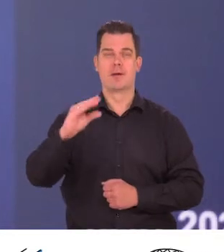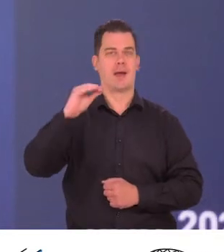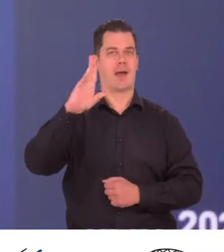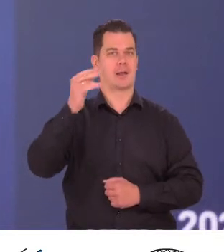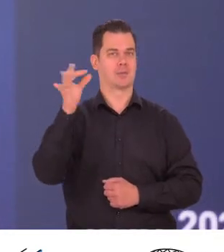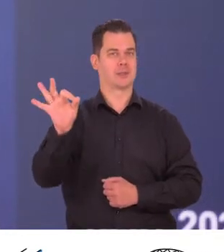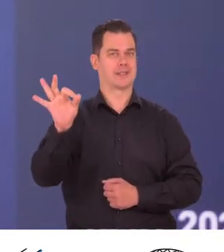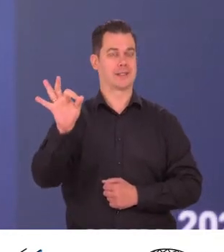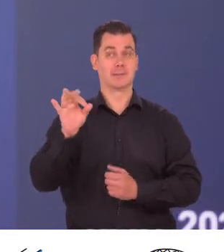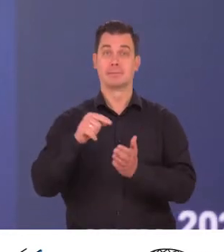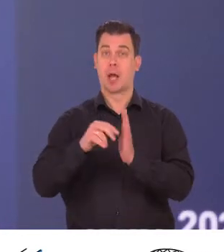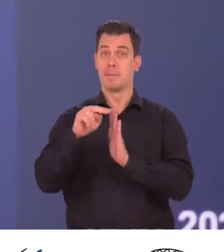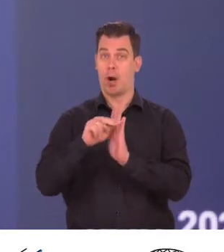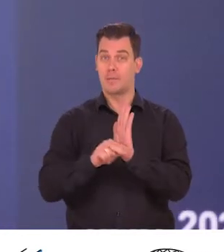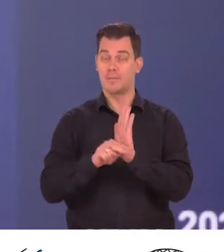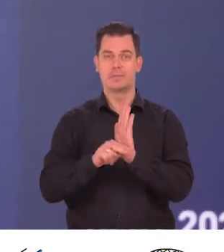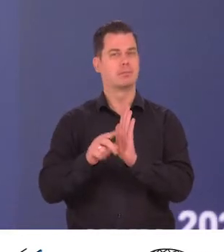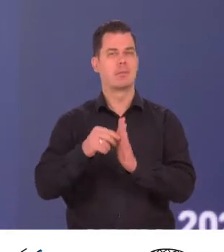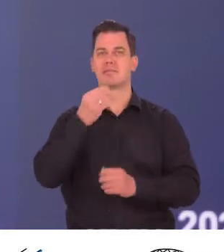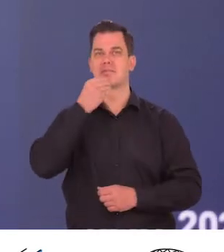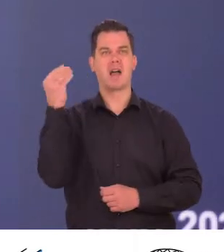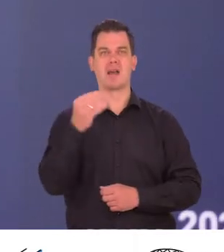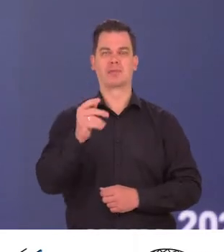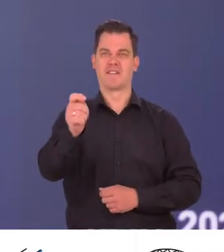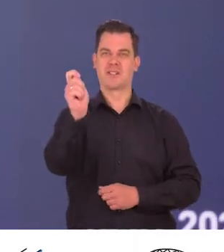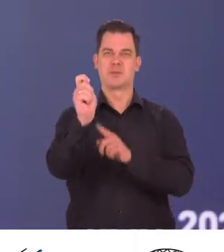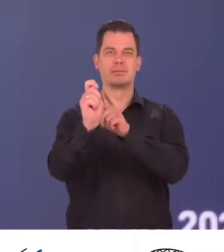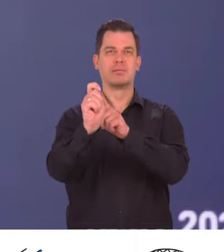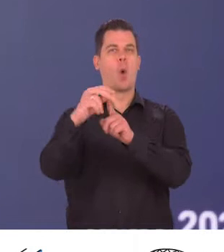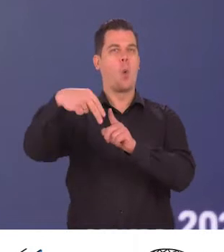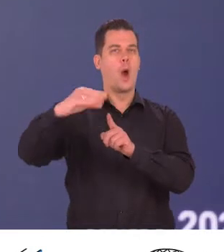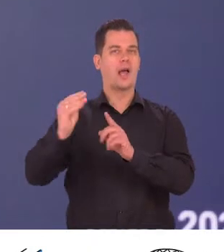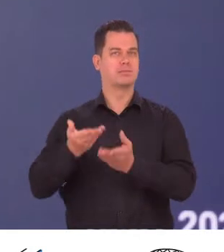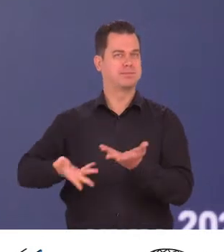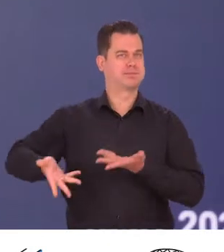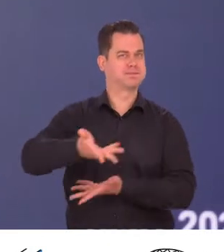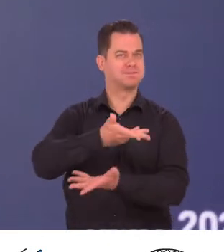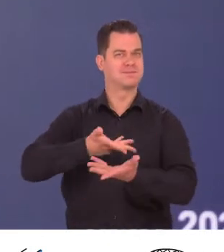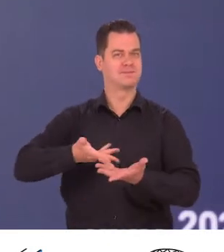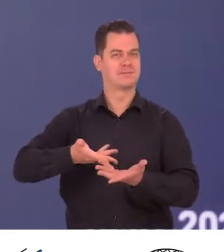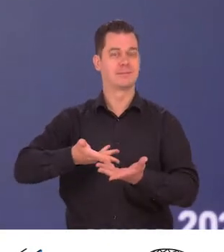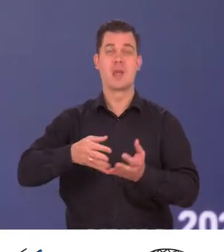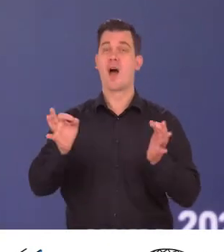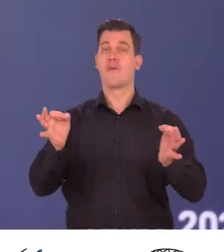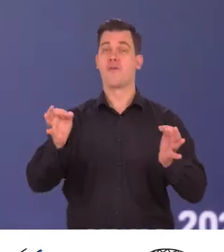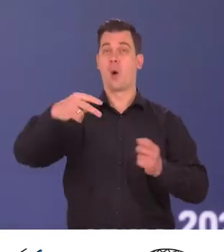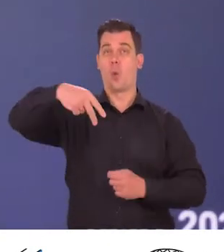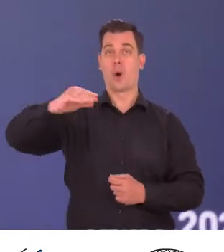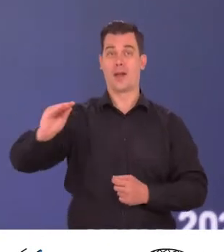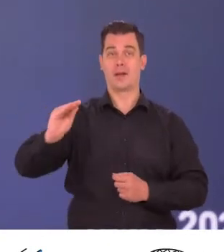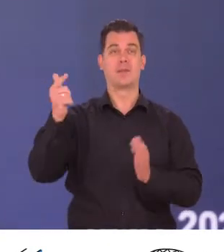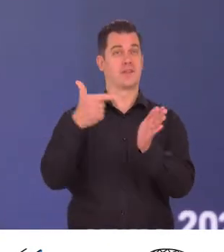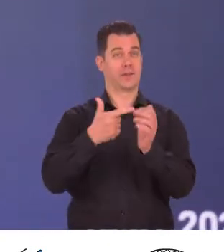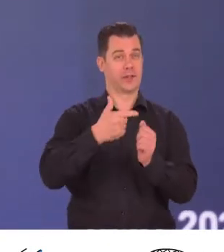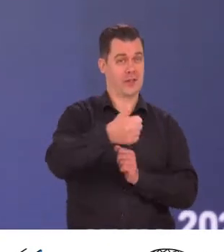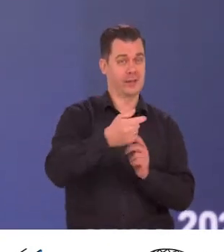35-lecia programu Erasmus. Programu, który stał się po latach jedną z najlepszych wizytówek Unii Europejskiej. Obecnie w budżetach Unii